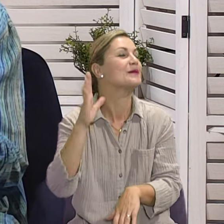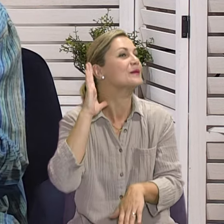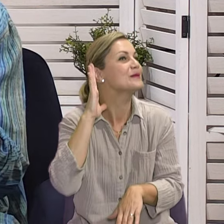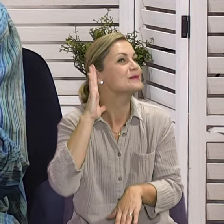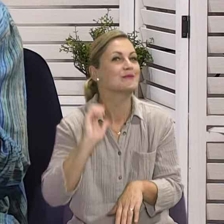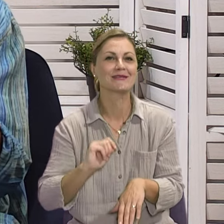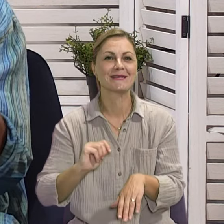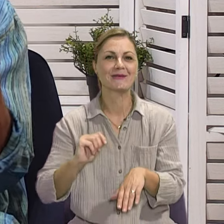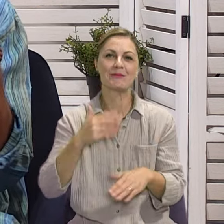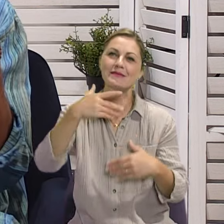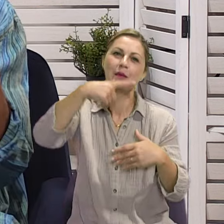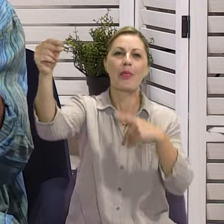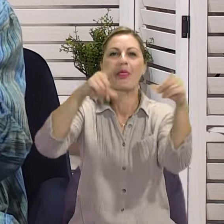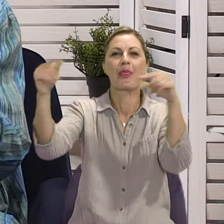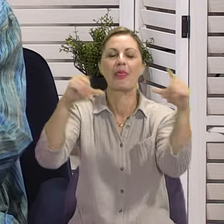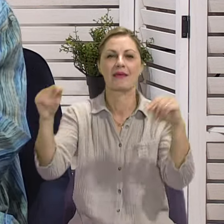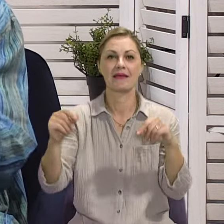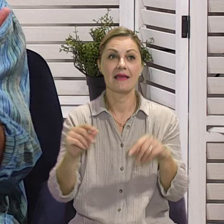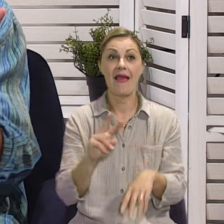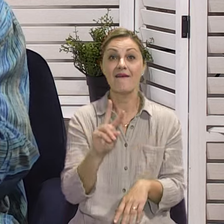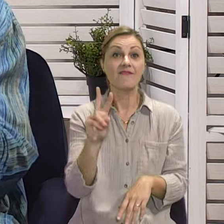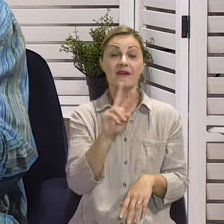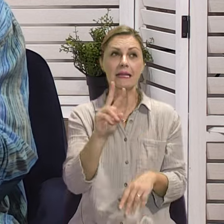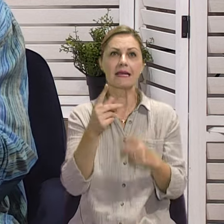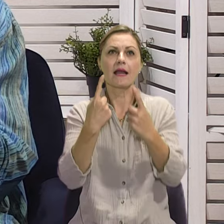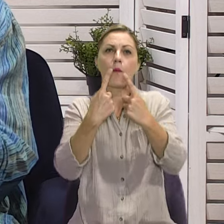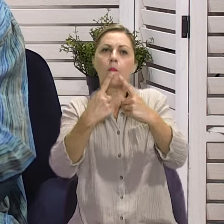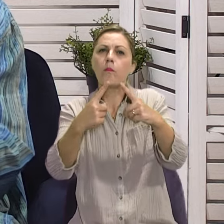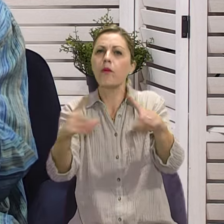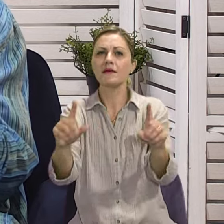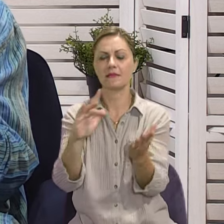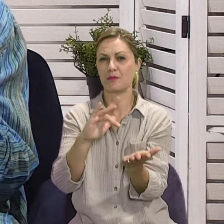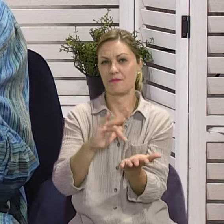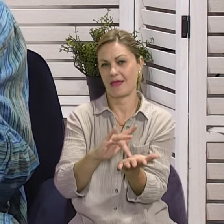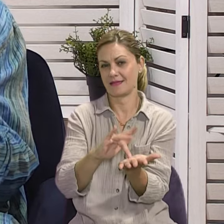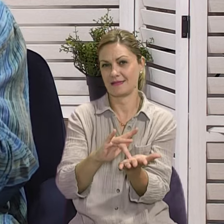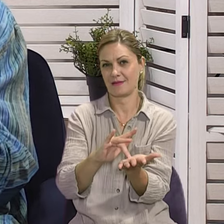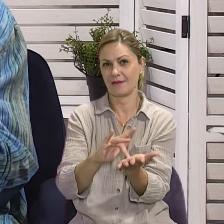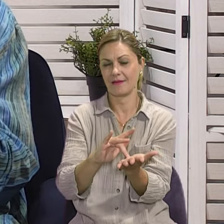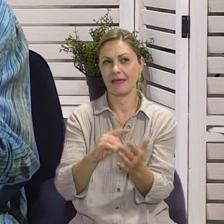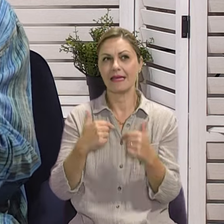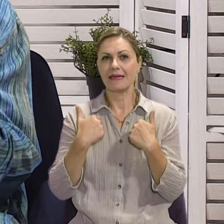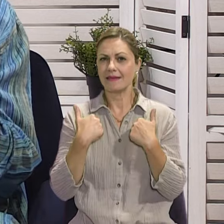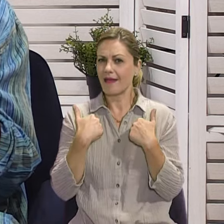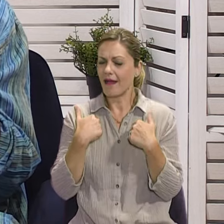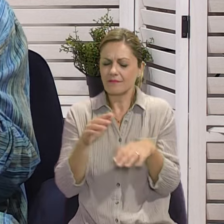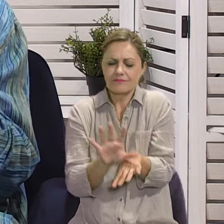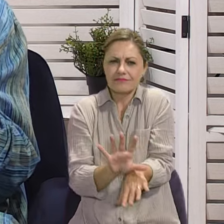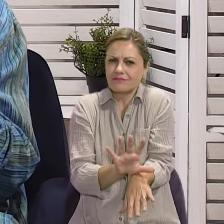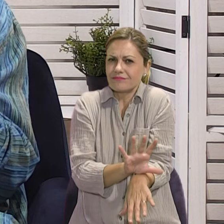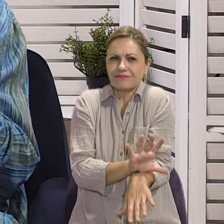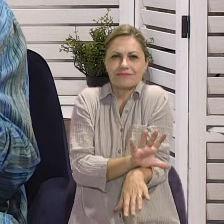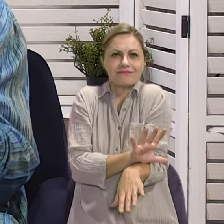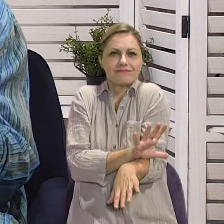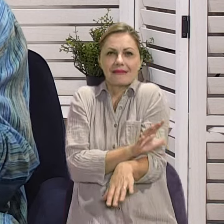budu mirni. I Vrlika je posebna priča i uvijek je nova. I